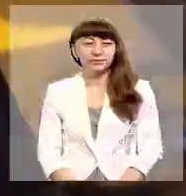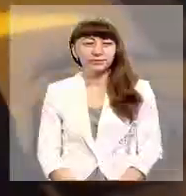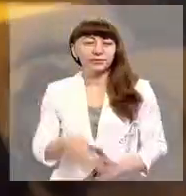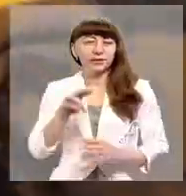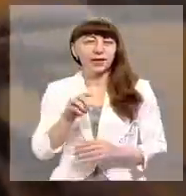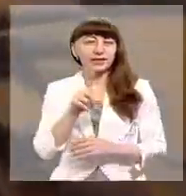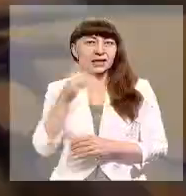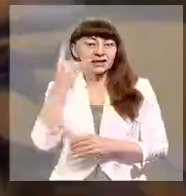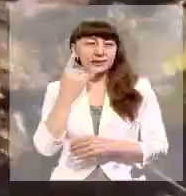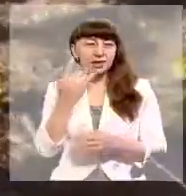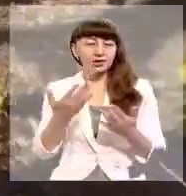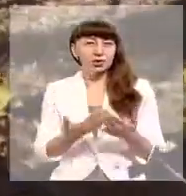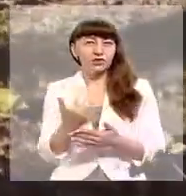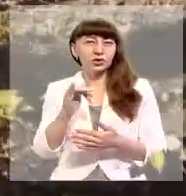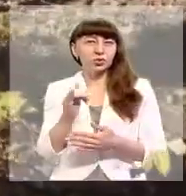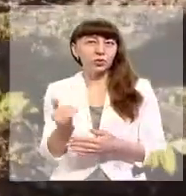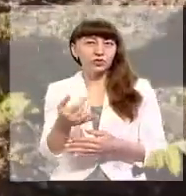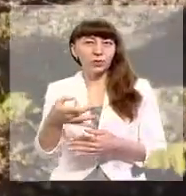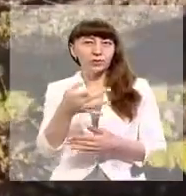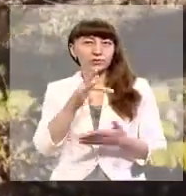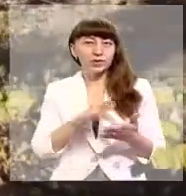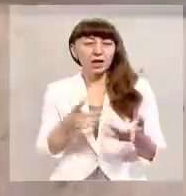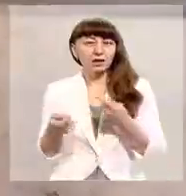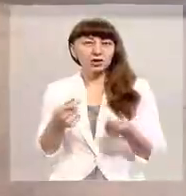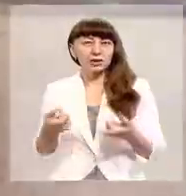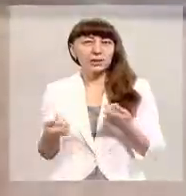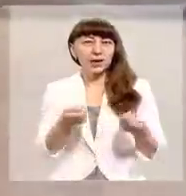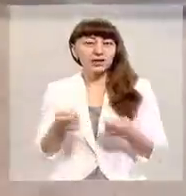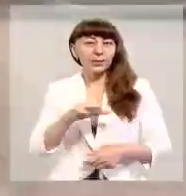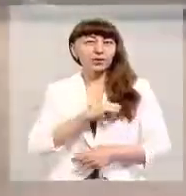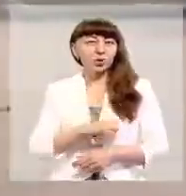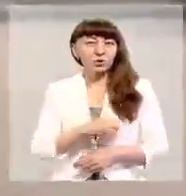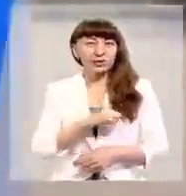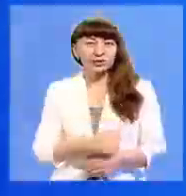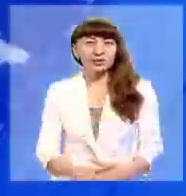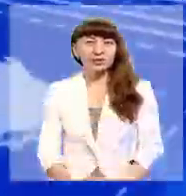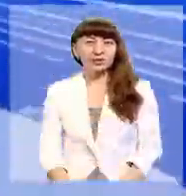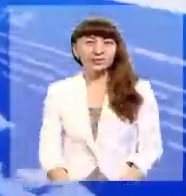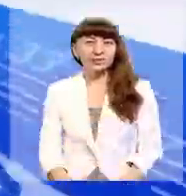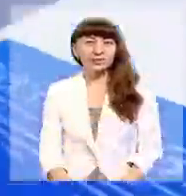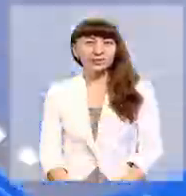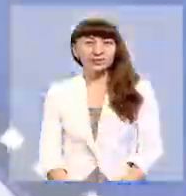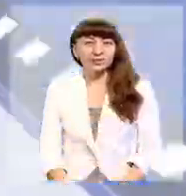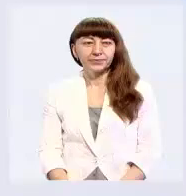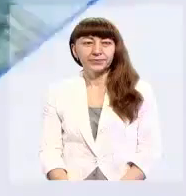Қазақстан облыс орталығында кезекті сенбілікті әділет департаменті ұйымдастырды.